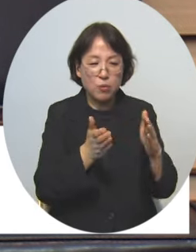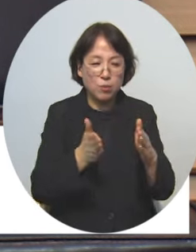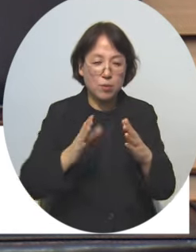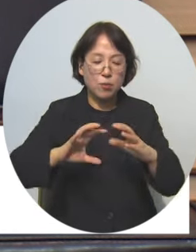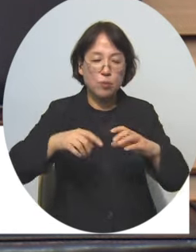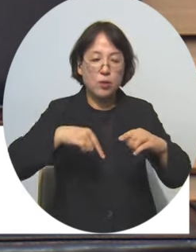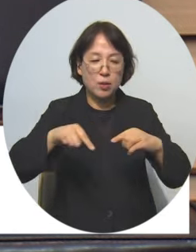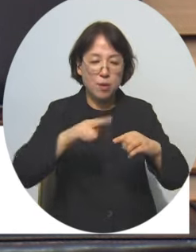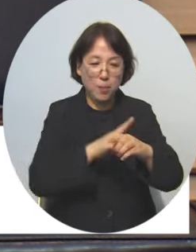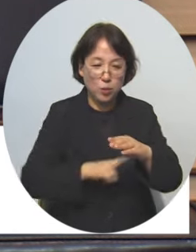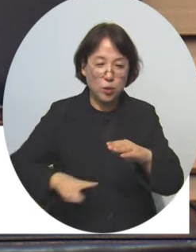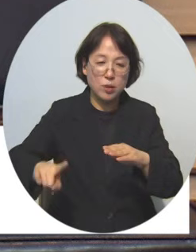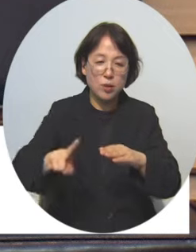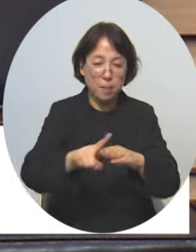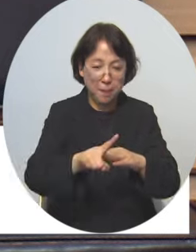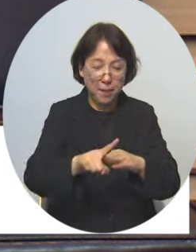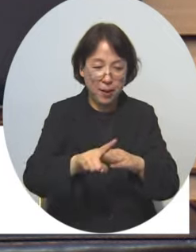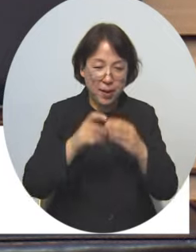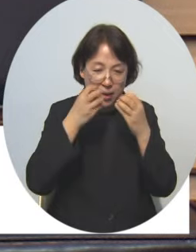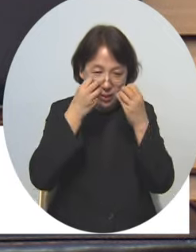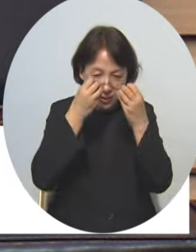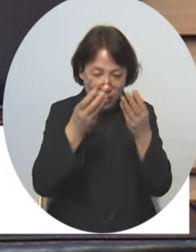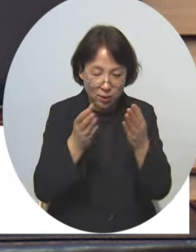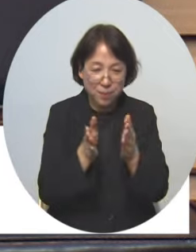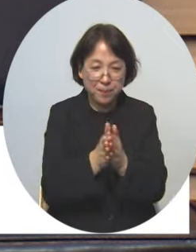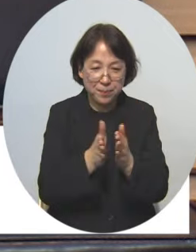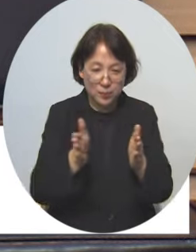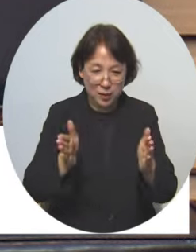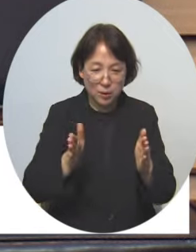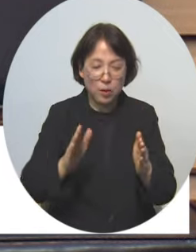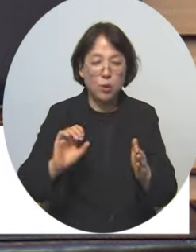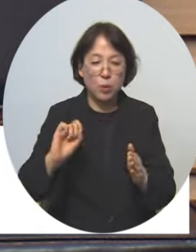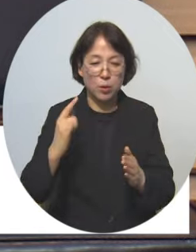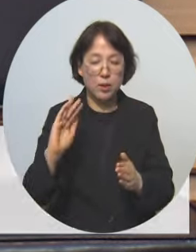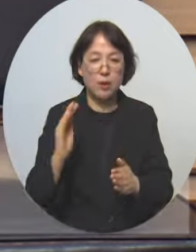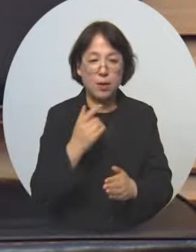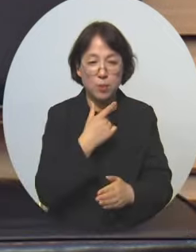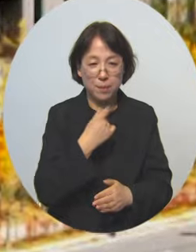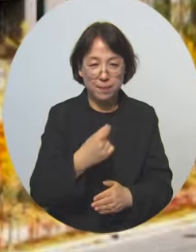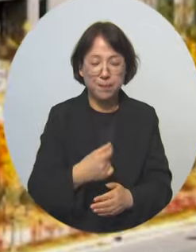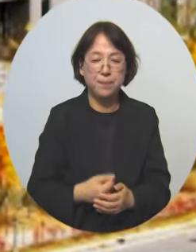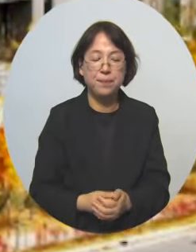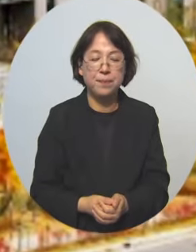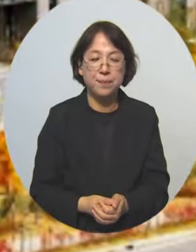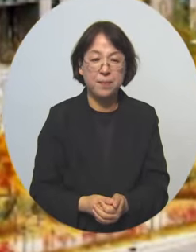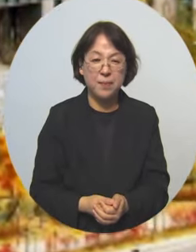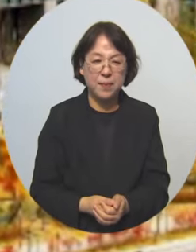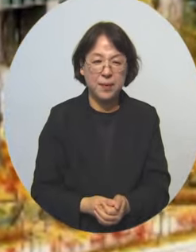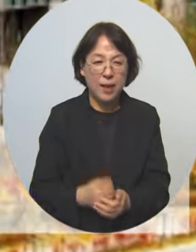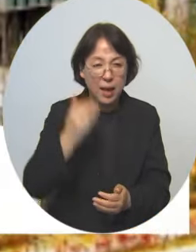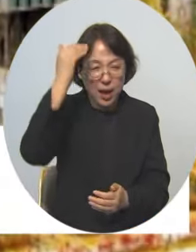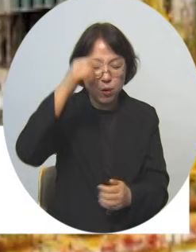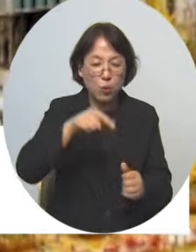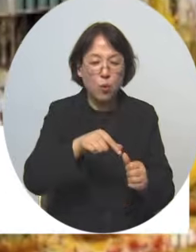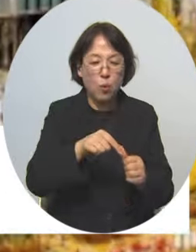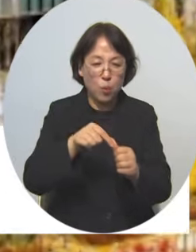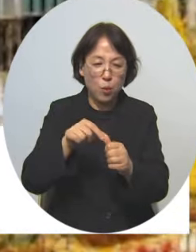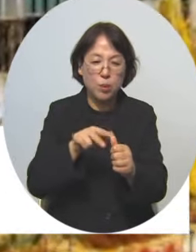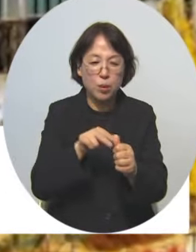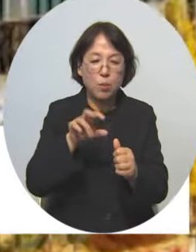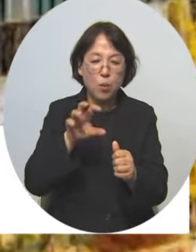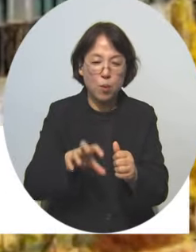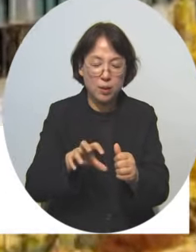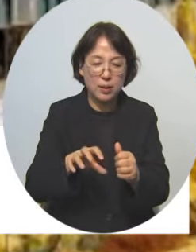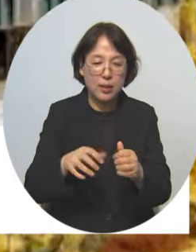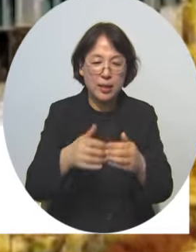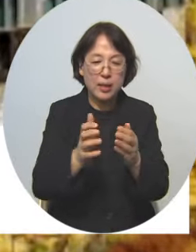국정 최전방에서 천병으로 거듭나는 계기가 되길 기대합니다. 우선 한국고용정보원은 기관장 해임